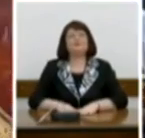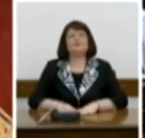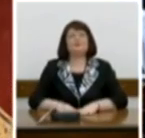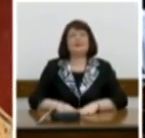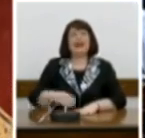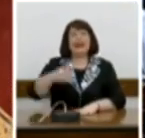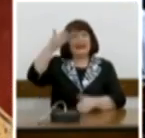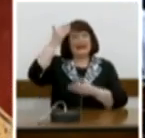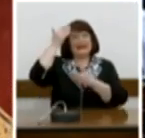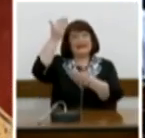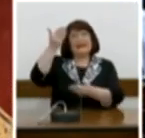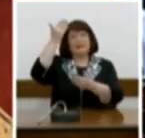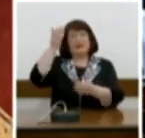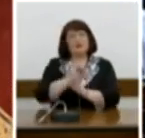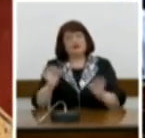και τη συνείδησή μου.